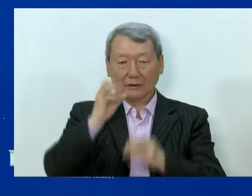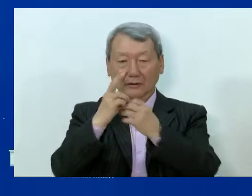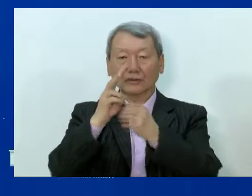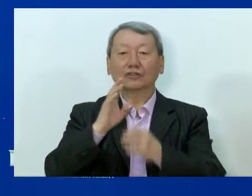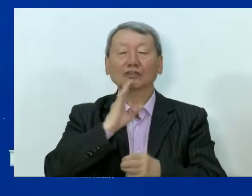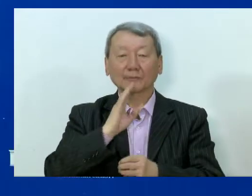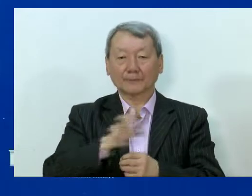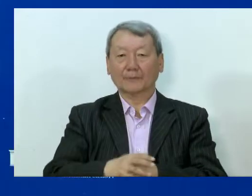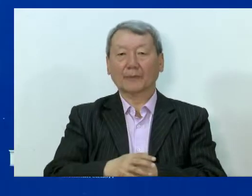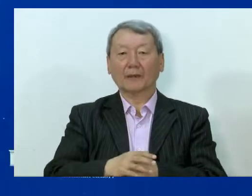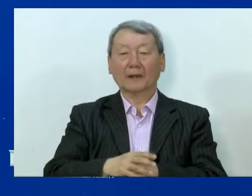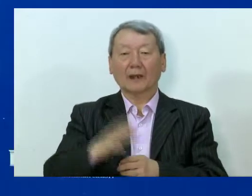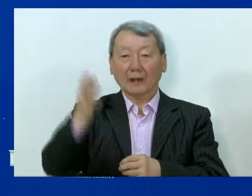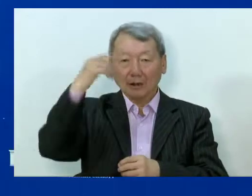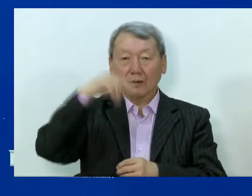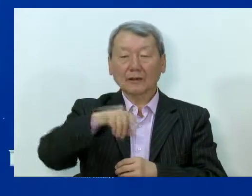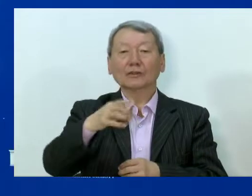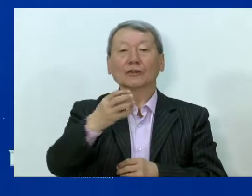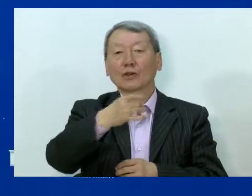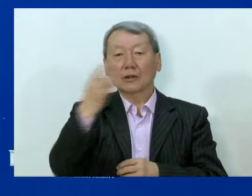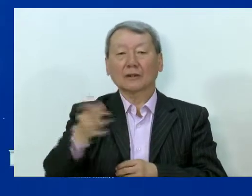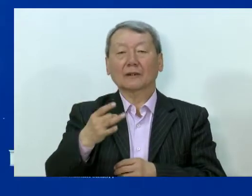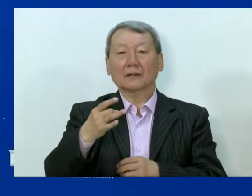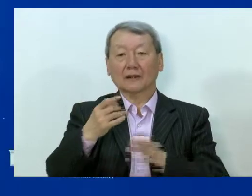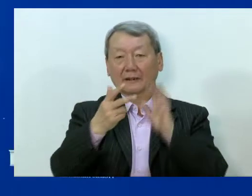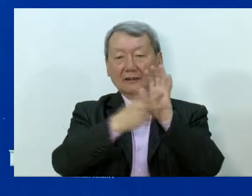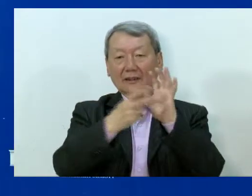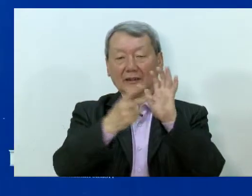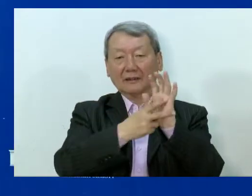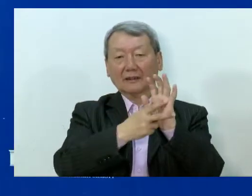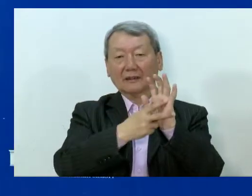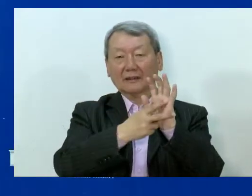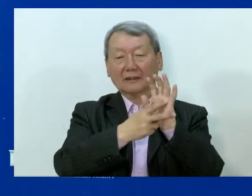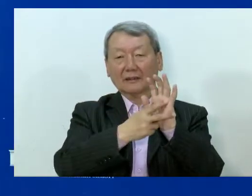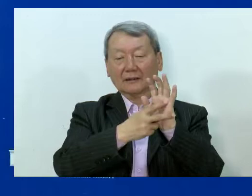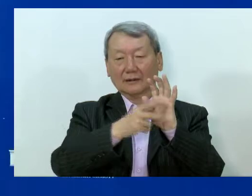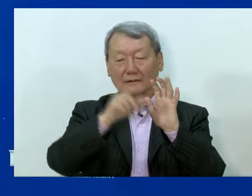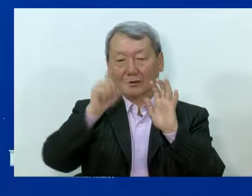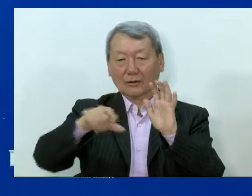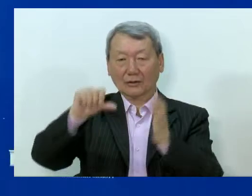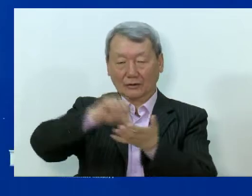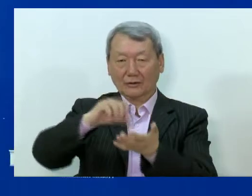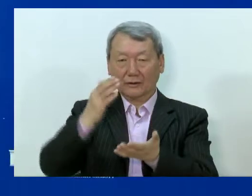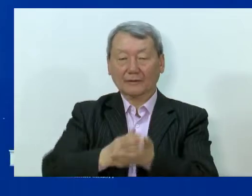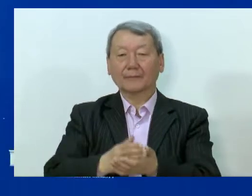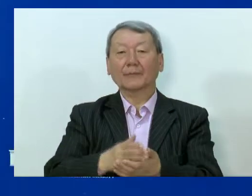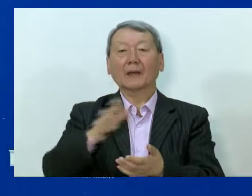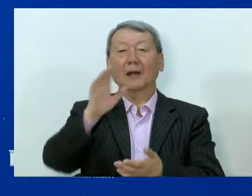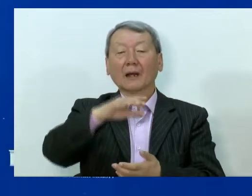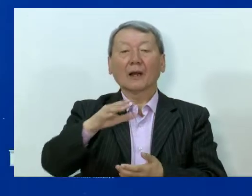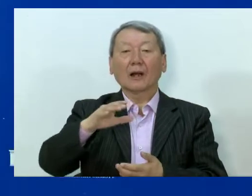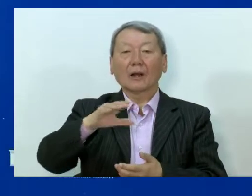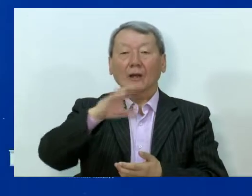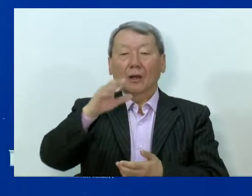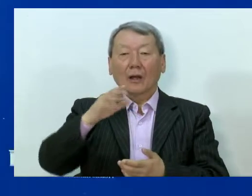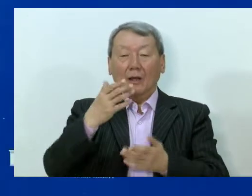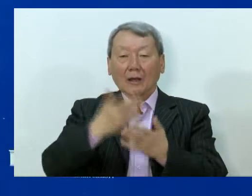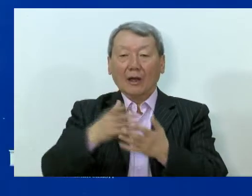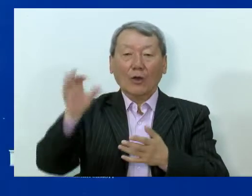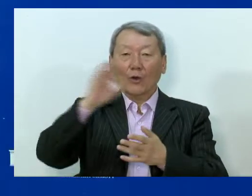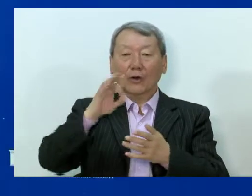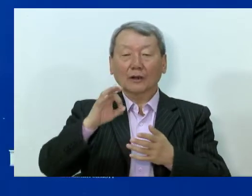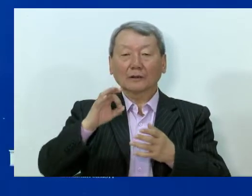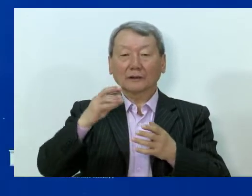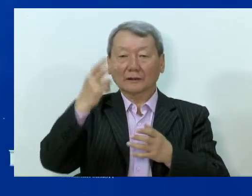начал она член довести коллектор эндар круз любом консультант мы